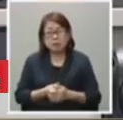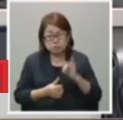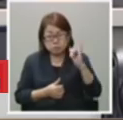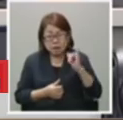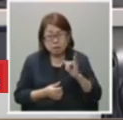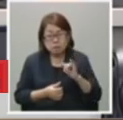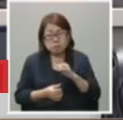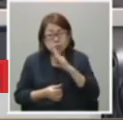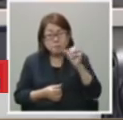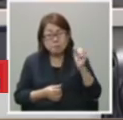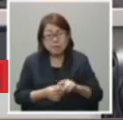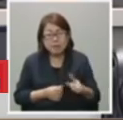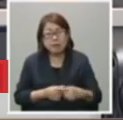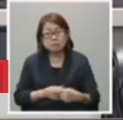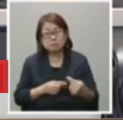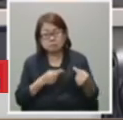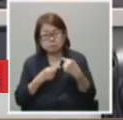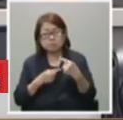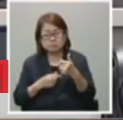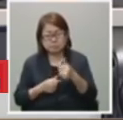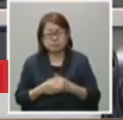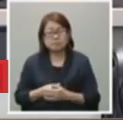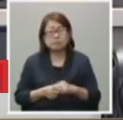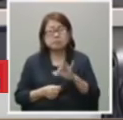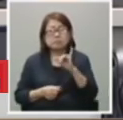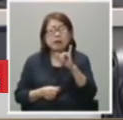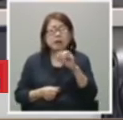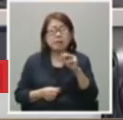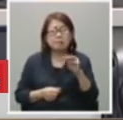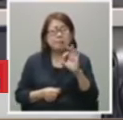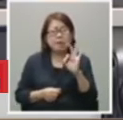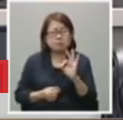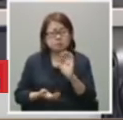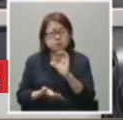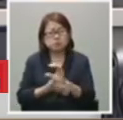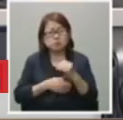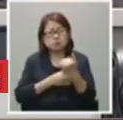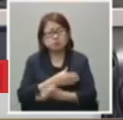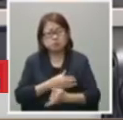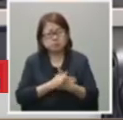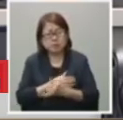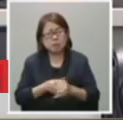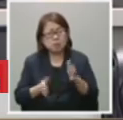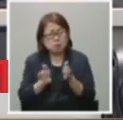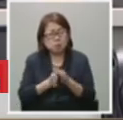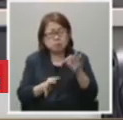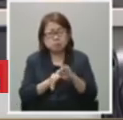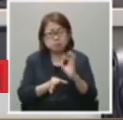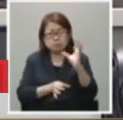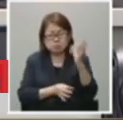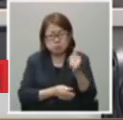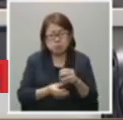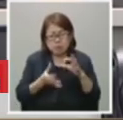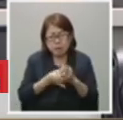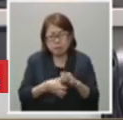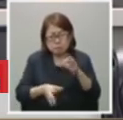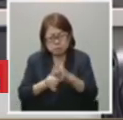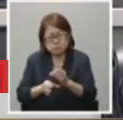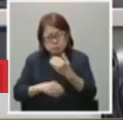กครับนี่ IMF นะกองทุนการเงินระหว่างประเทศและ World Bank ครับที่เขาดูแลเรื่องการเงินของโล